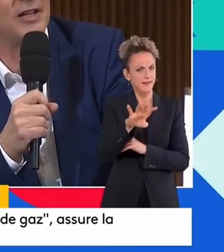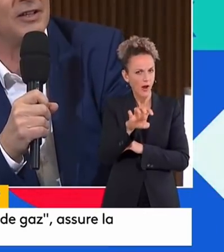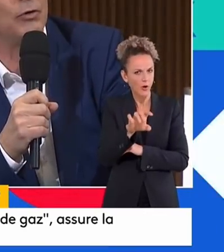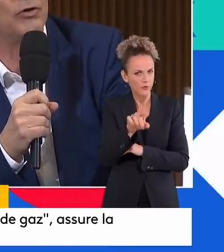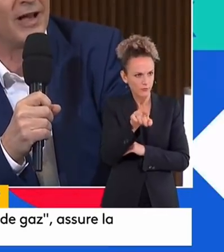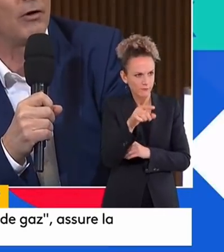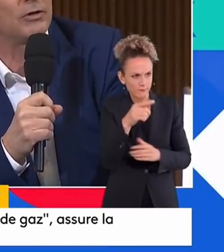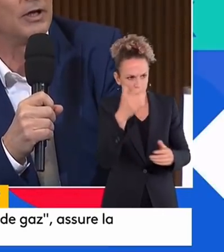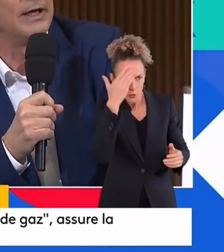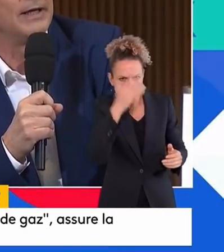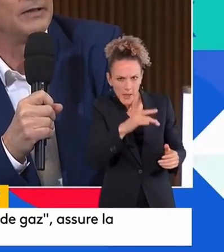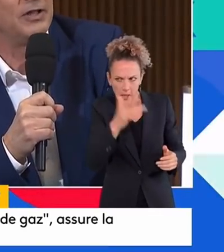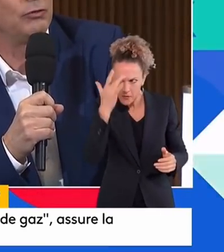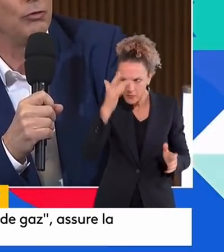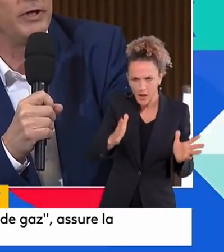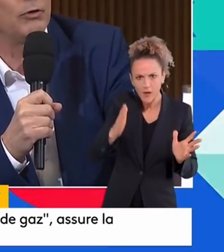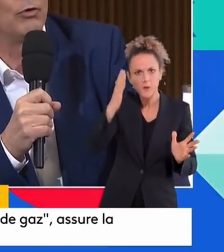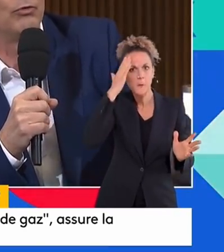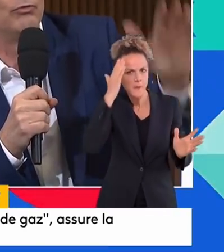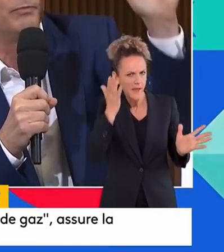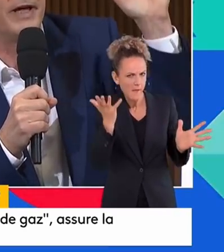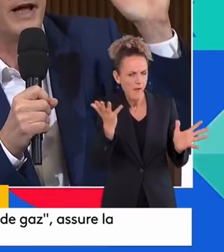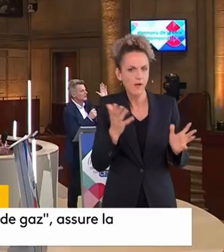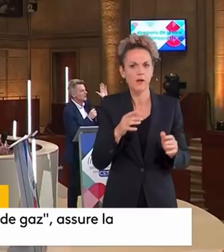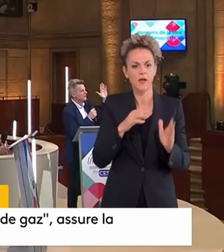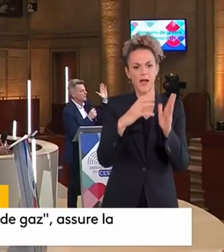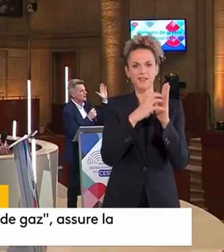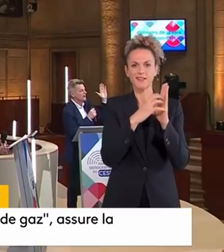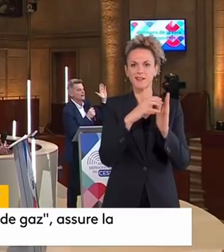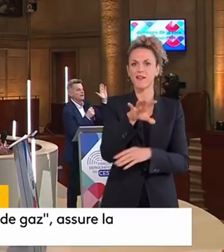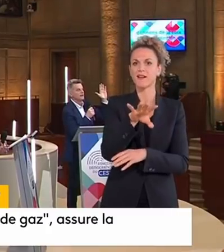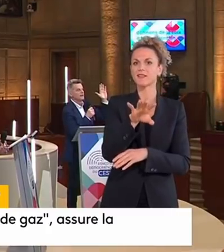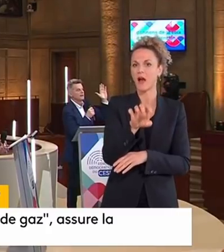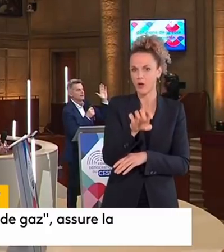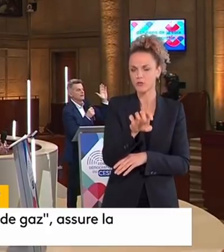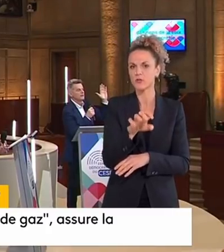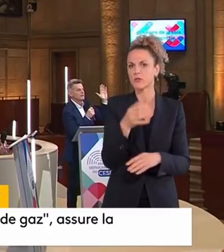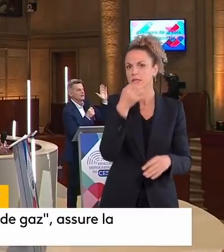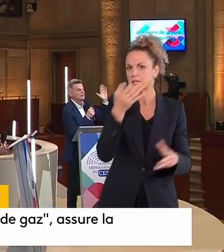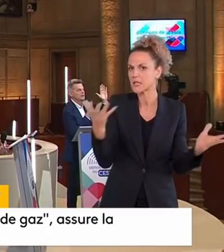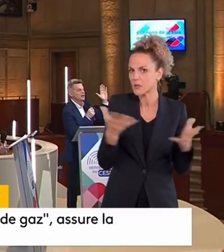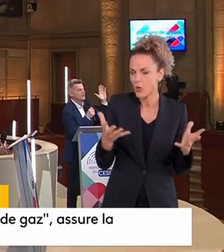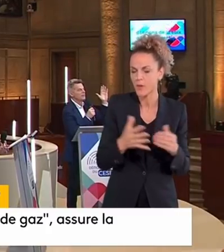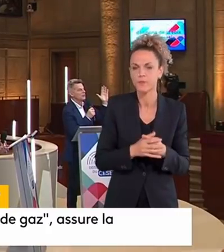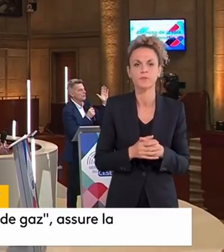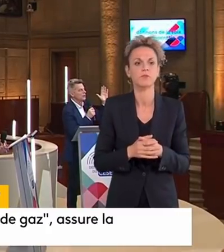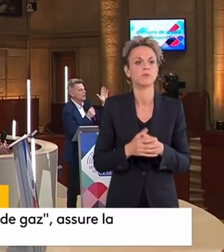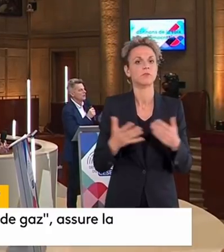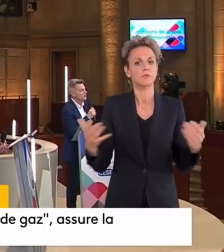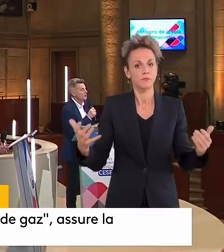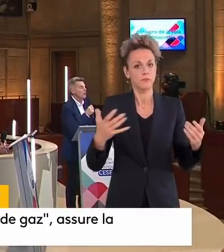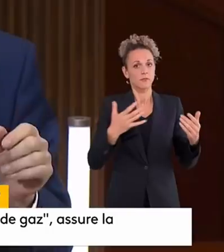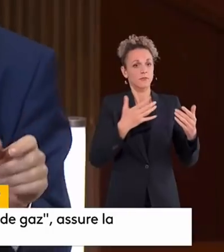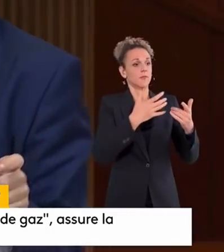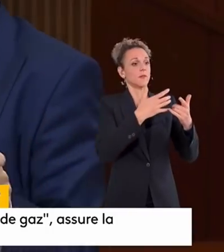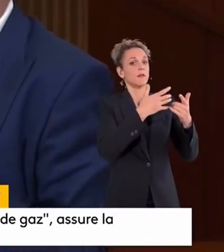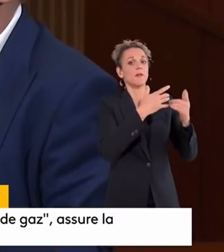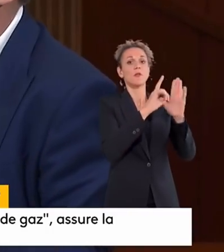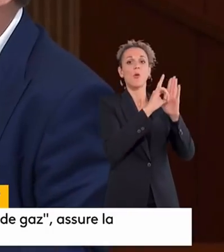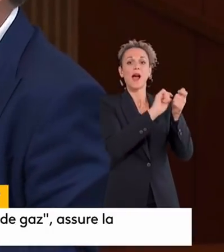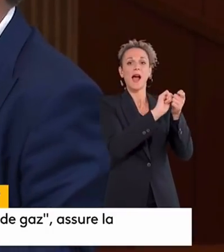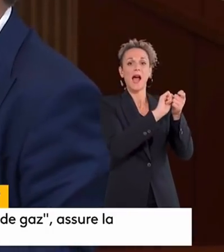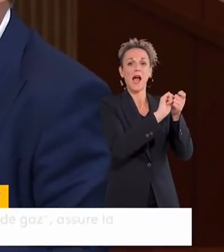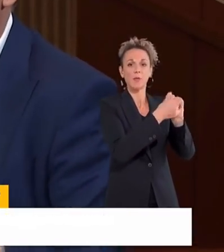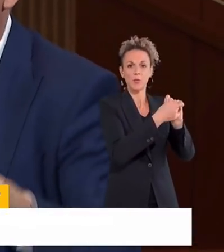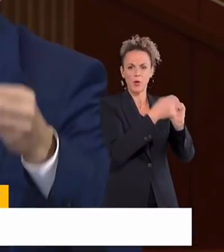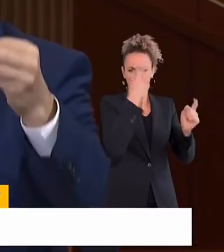cet article 40, c'est celui que l'on nous met à chaque fois face à un amendement qui augmenterait le